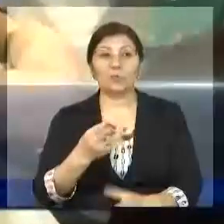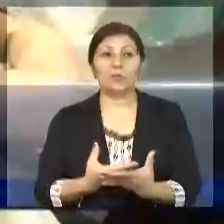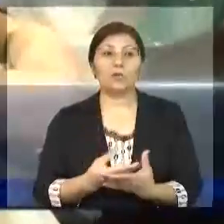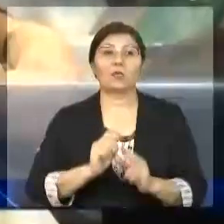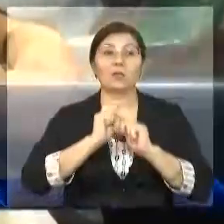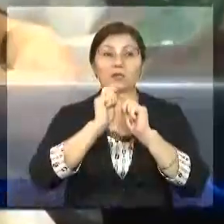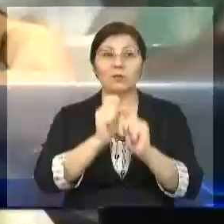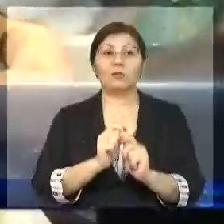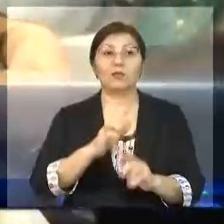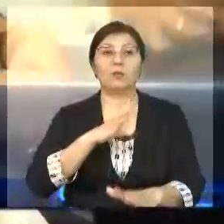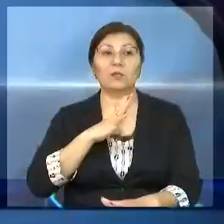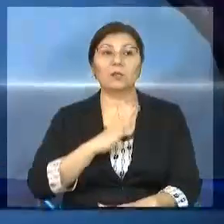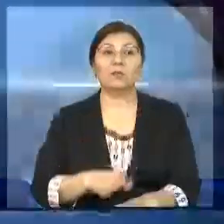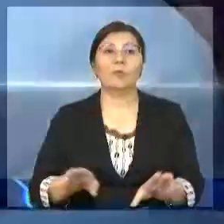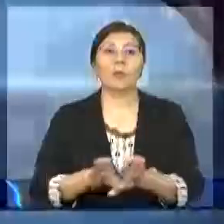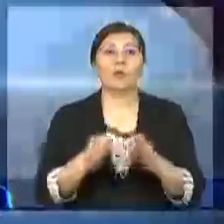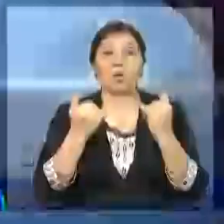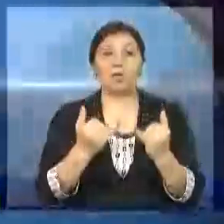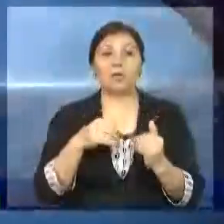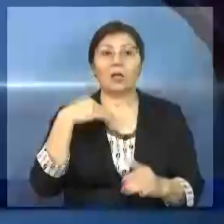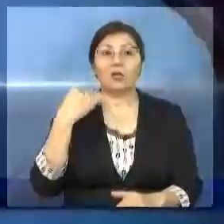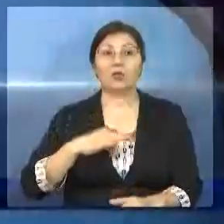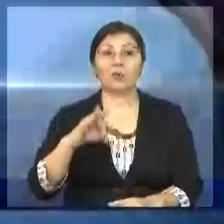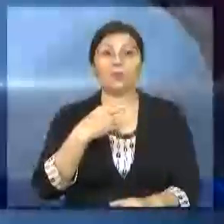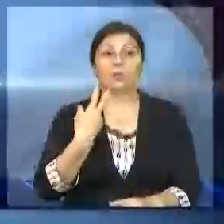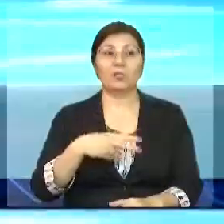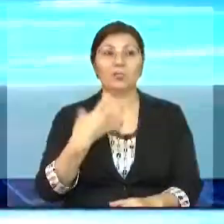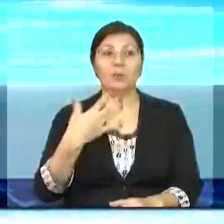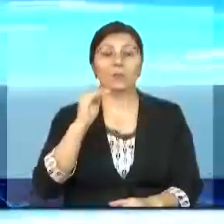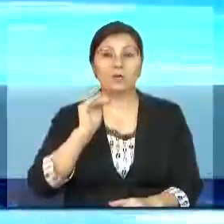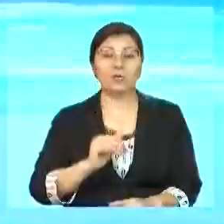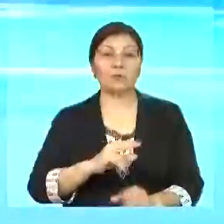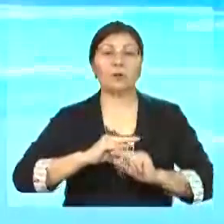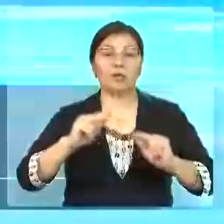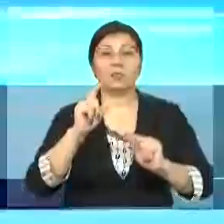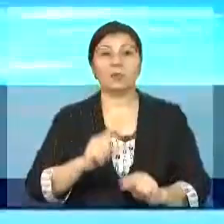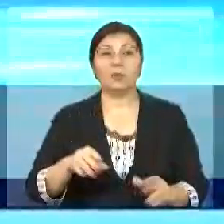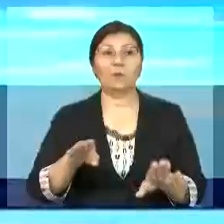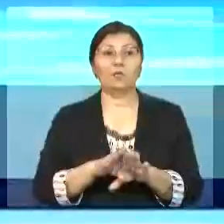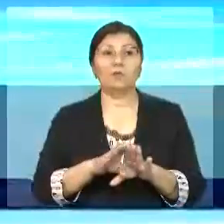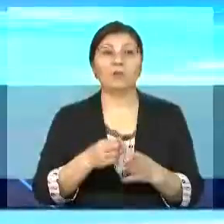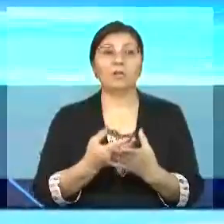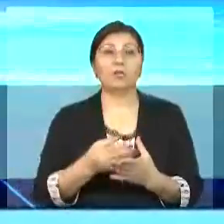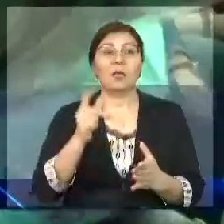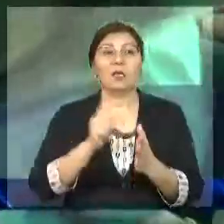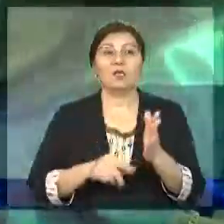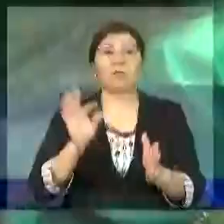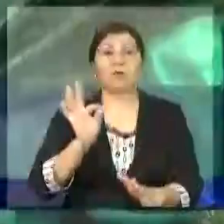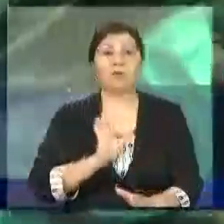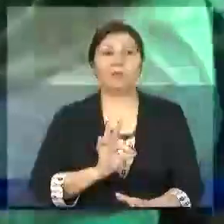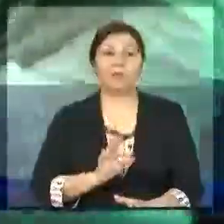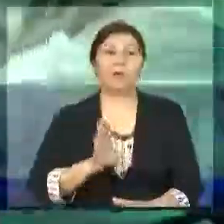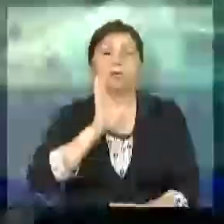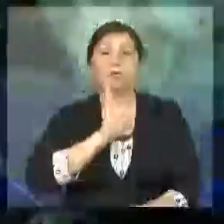көлемінде сыйақы белгіленді. Айта кетейік, бүгінгі таңда Ақтөбе облысында 25 мыңдай ұстаз жұмыс істейді. Педагогтардың 70%